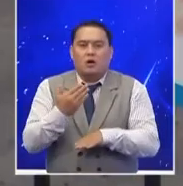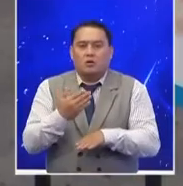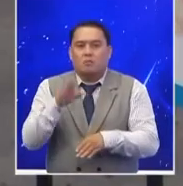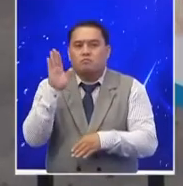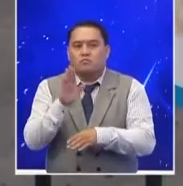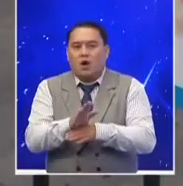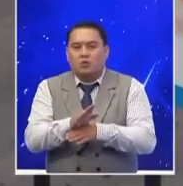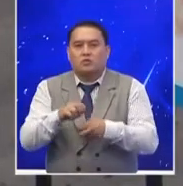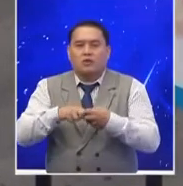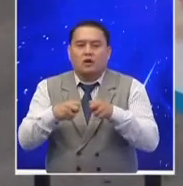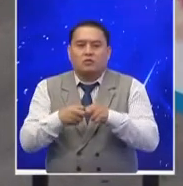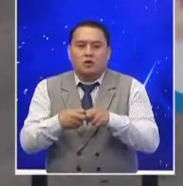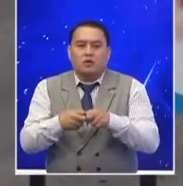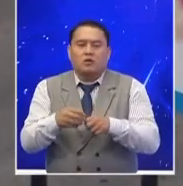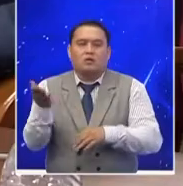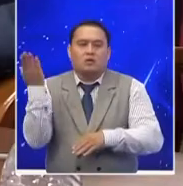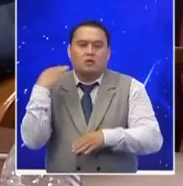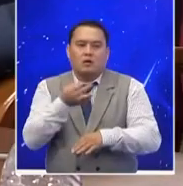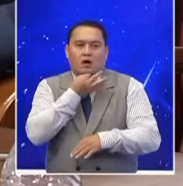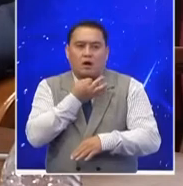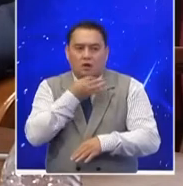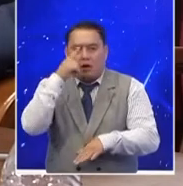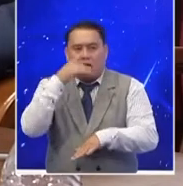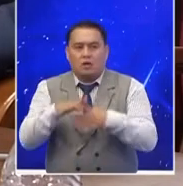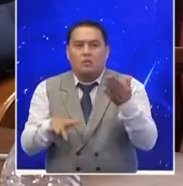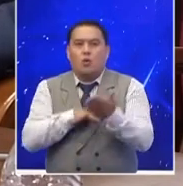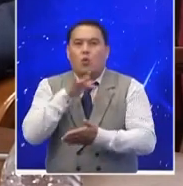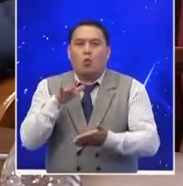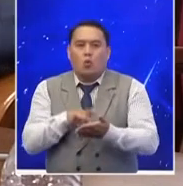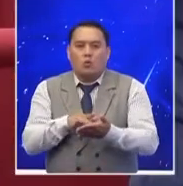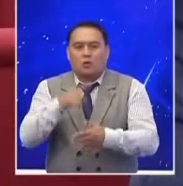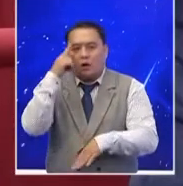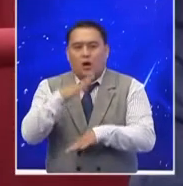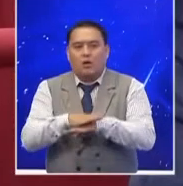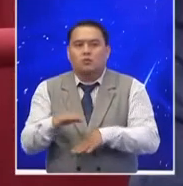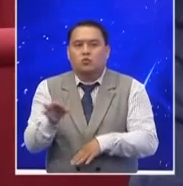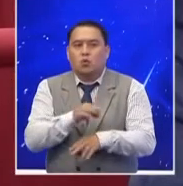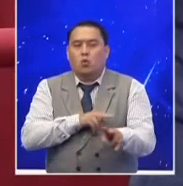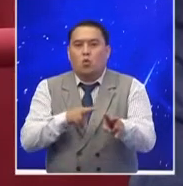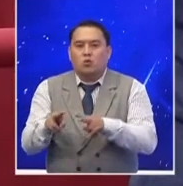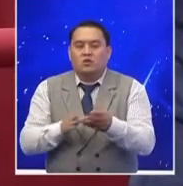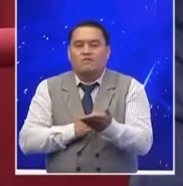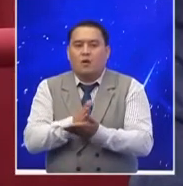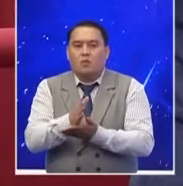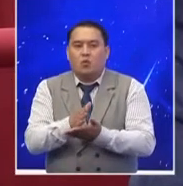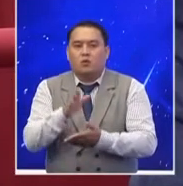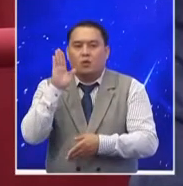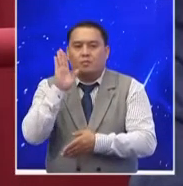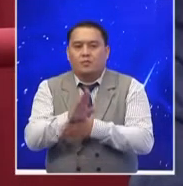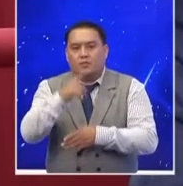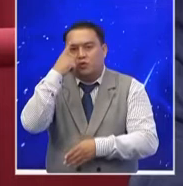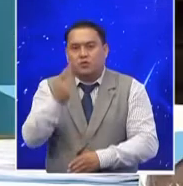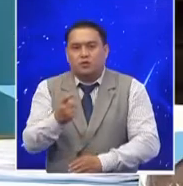поручение разобраться в ситуации было дано ранее. В связи с чем акиму города и первому заместителю акима области, курирующему этот вопрос, вынесено